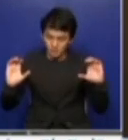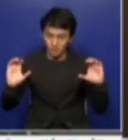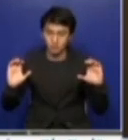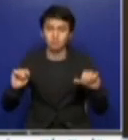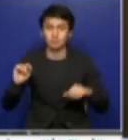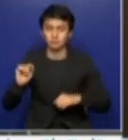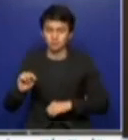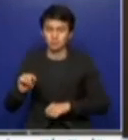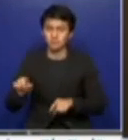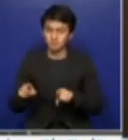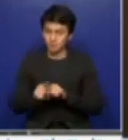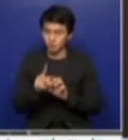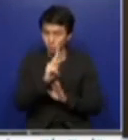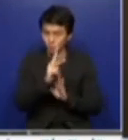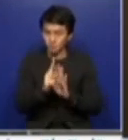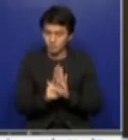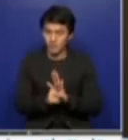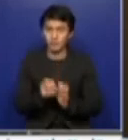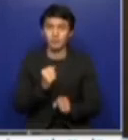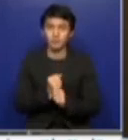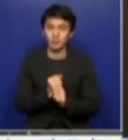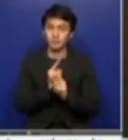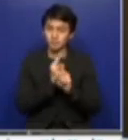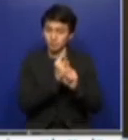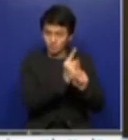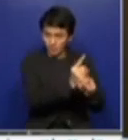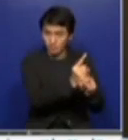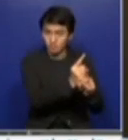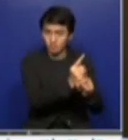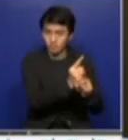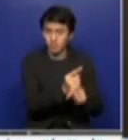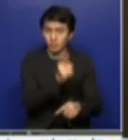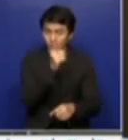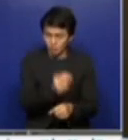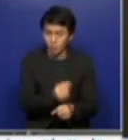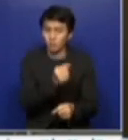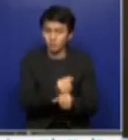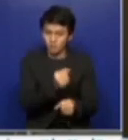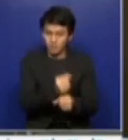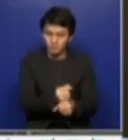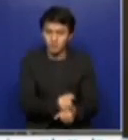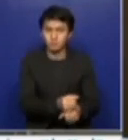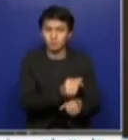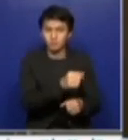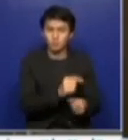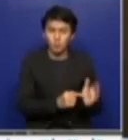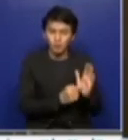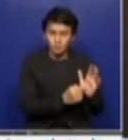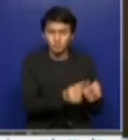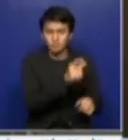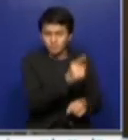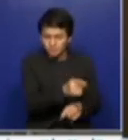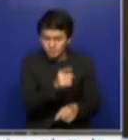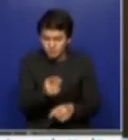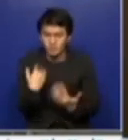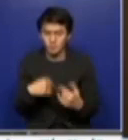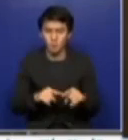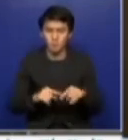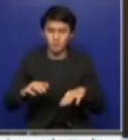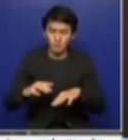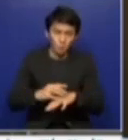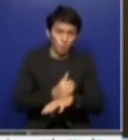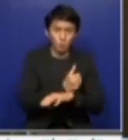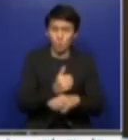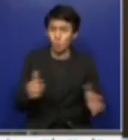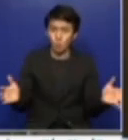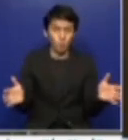าการตามกฎหมายก็ควรดำเนินการเป็นกรณีไปไม่ควรเหมารวมไปทั้ง